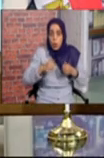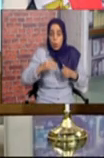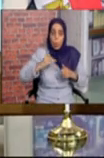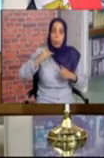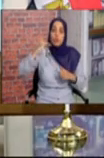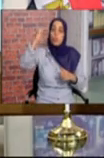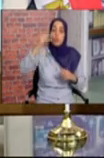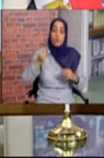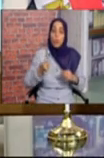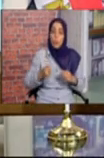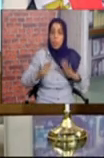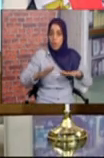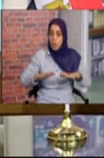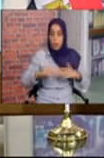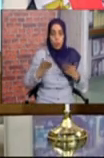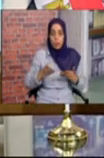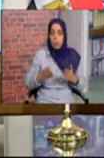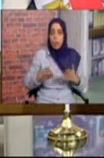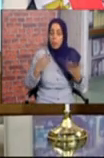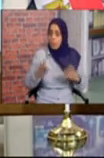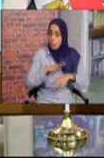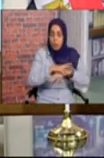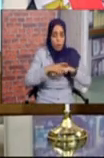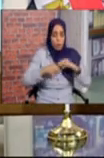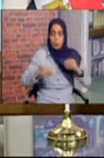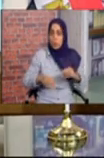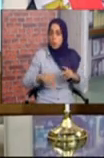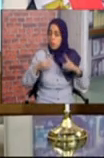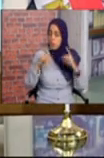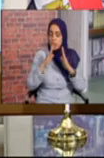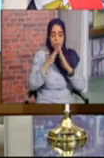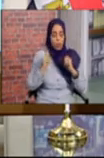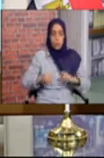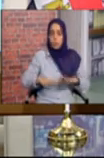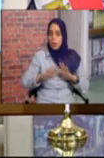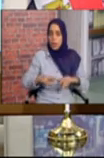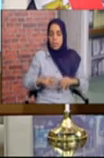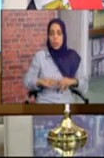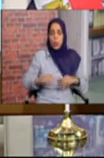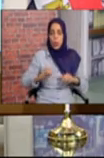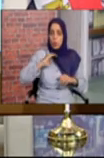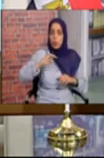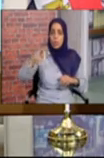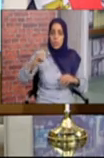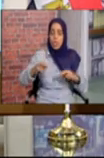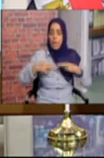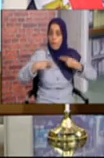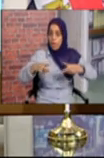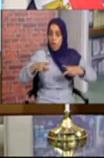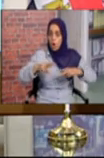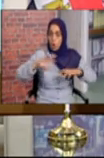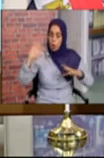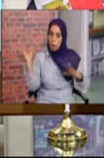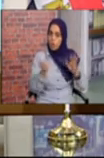كبار هنا محطوطين زي المواطن بالظبط، زي المصري، زي على ارض مصريه. والرئيس فتح البيبان لجميع